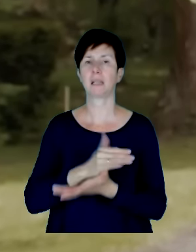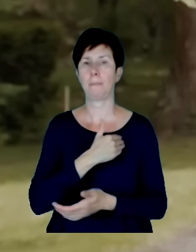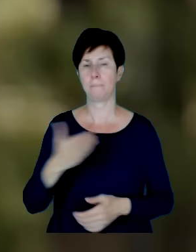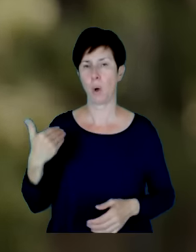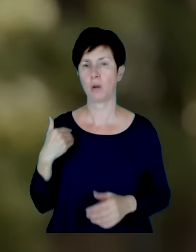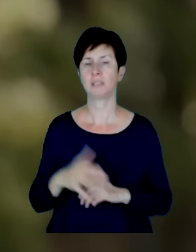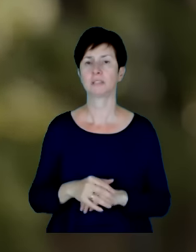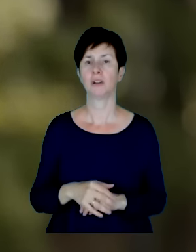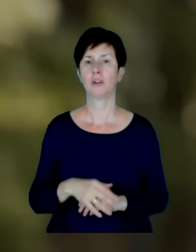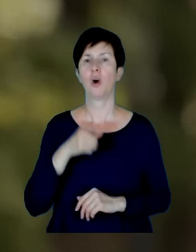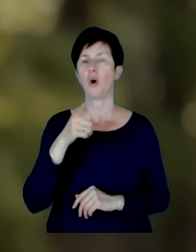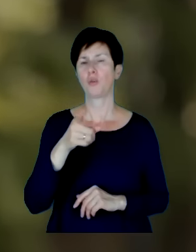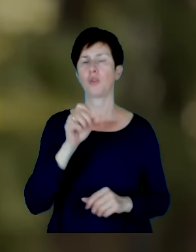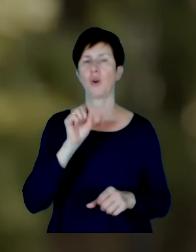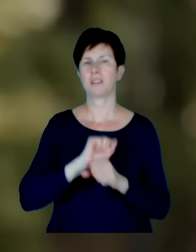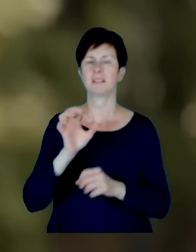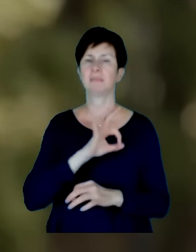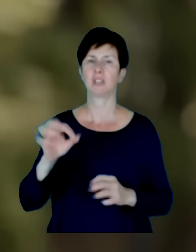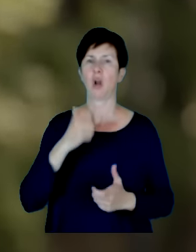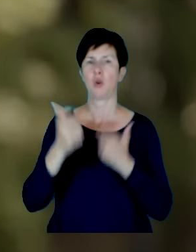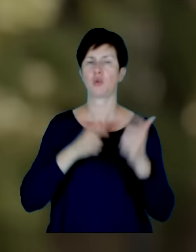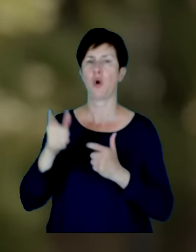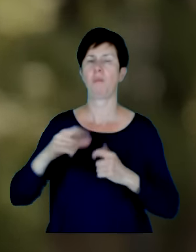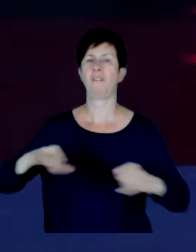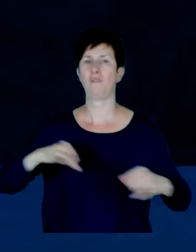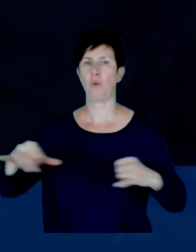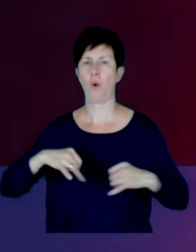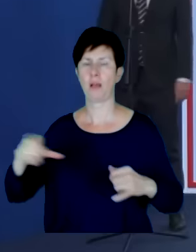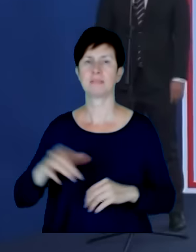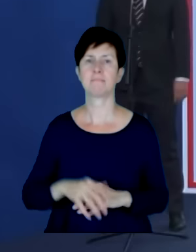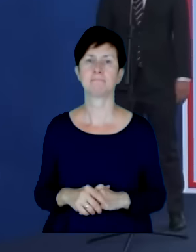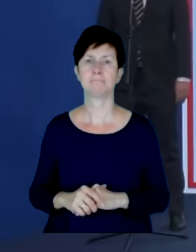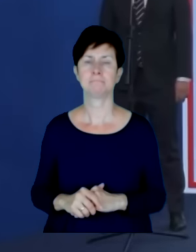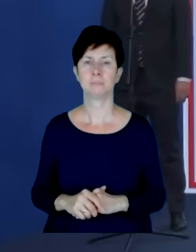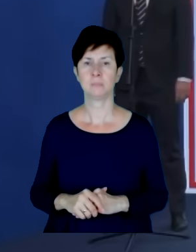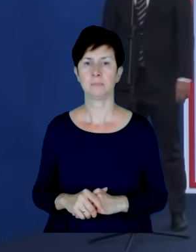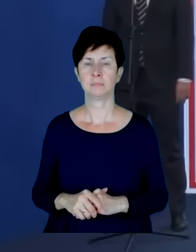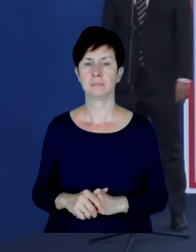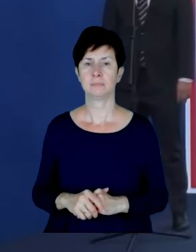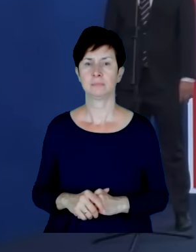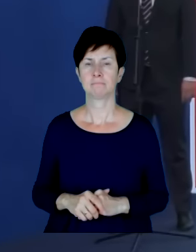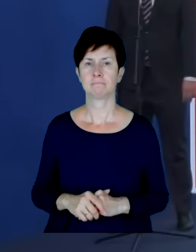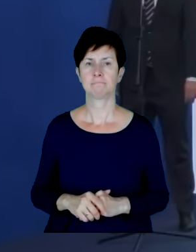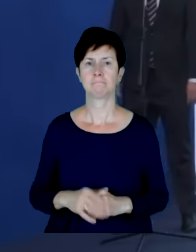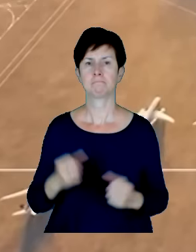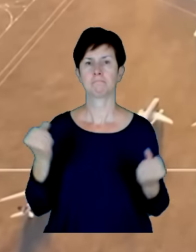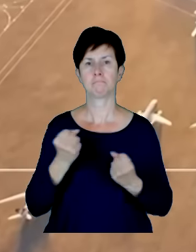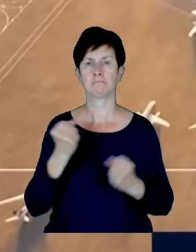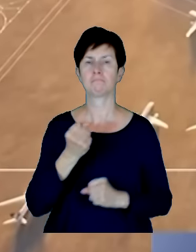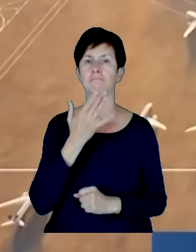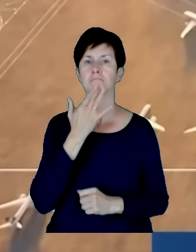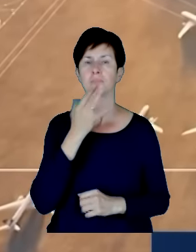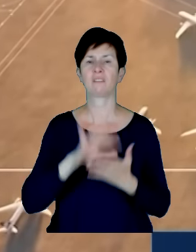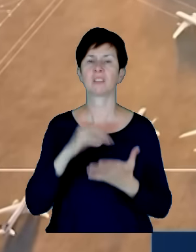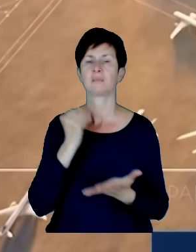księdza padł on ofiarą nagonki obecnej władzy i sprzyjających jej mediów mocne słowa Jarosława Kaczyńskiego w sprawie coraz